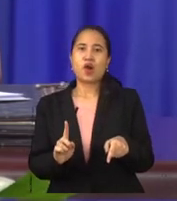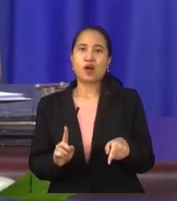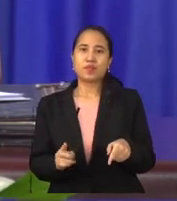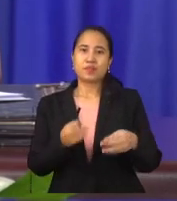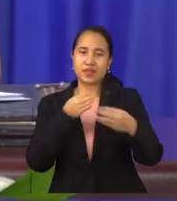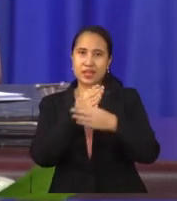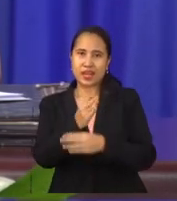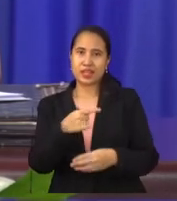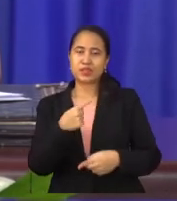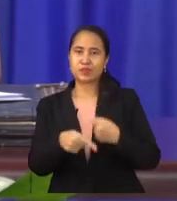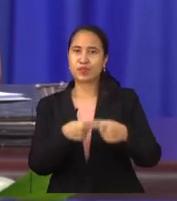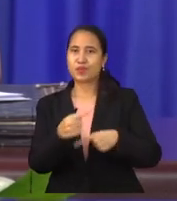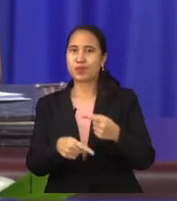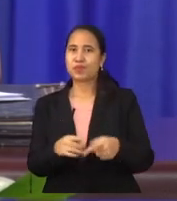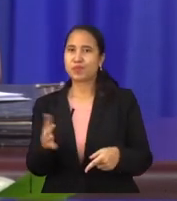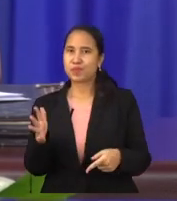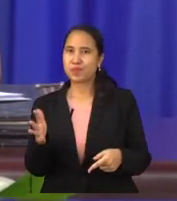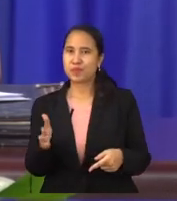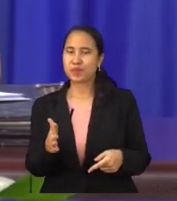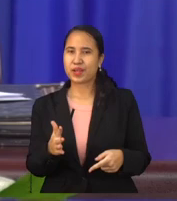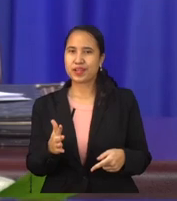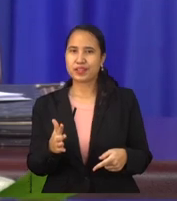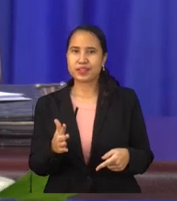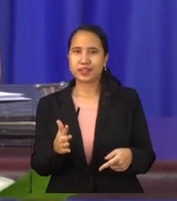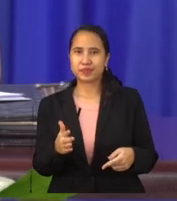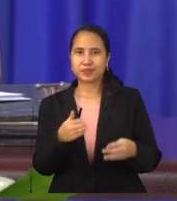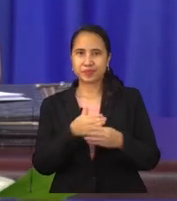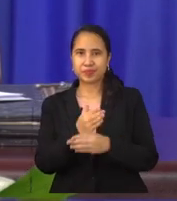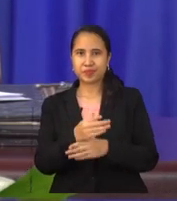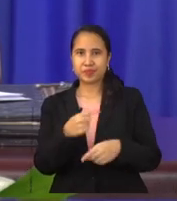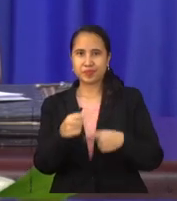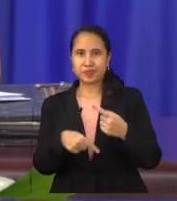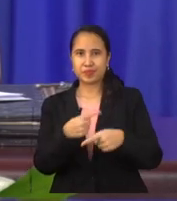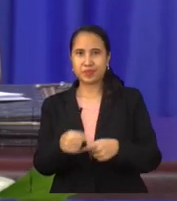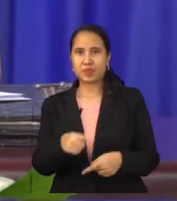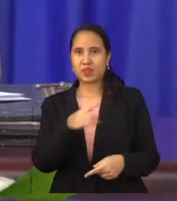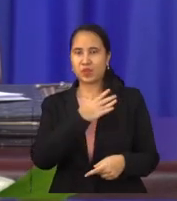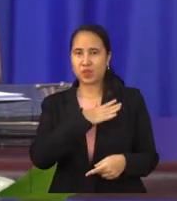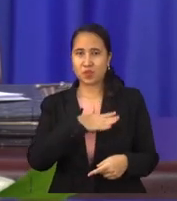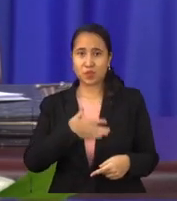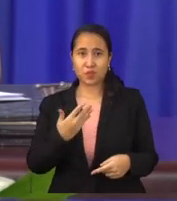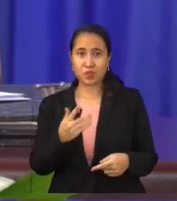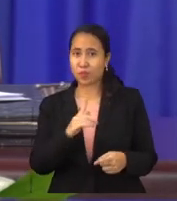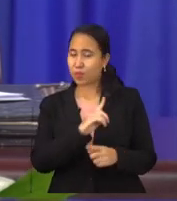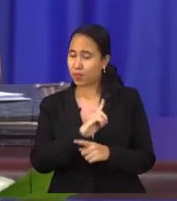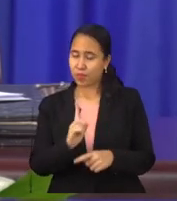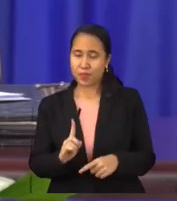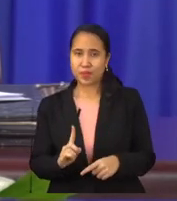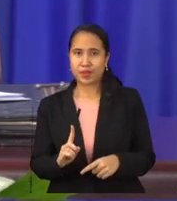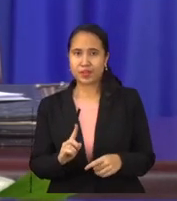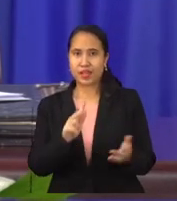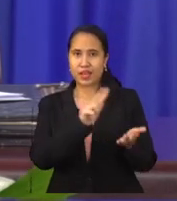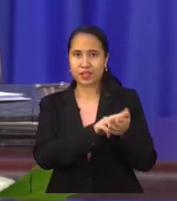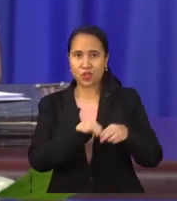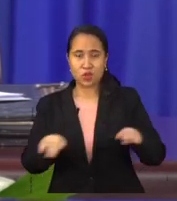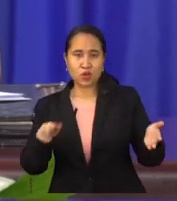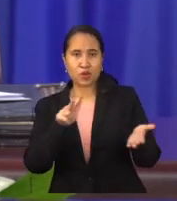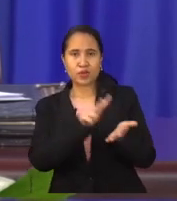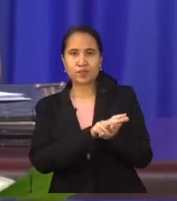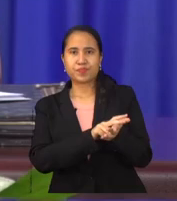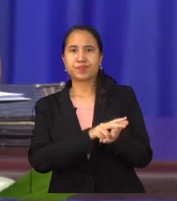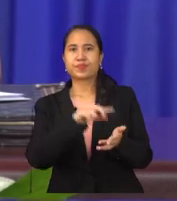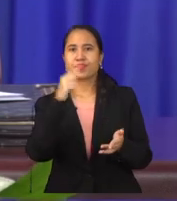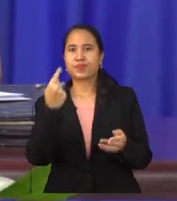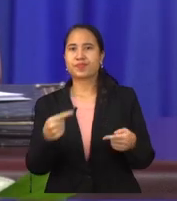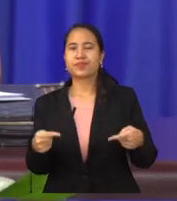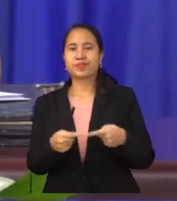of een bepaald type rechtsproces. Het verbod in artikel 131 lid 3 grondwet beperkt zich niet tot